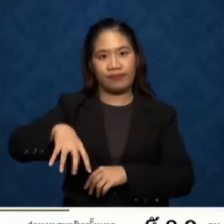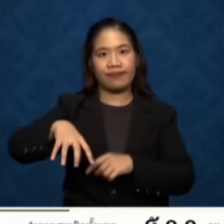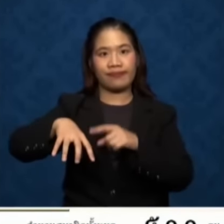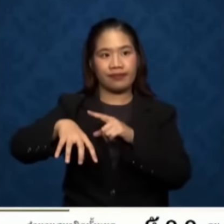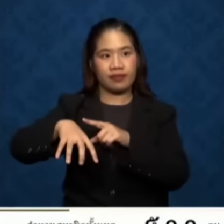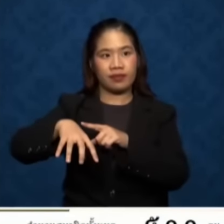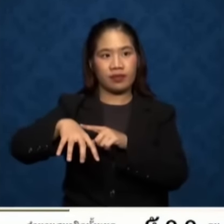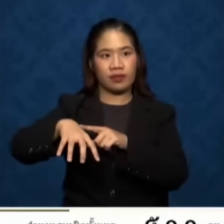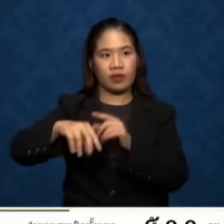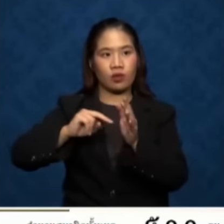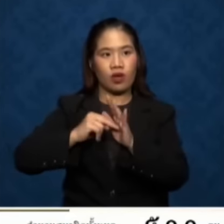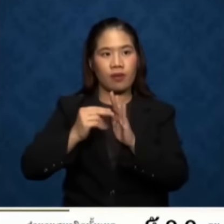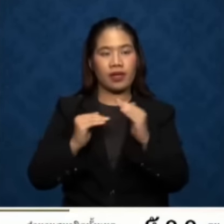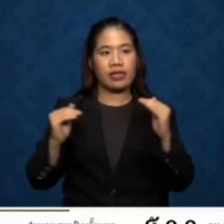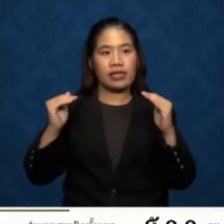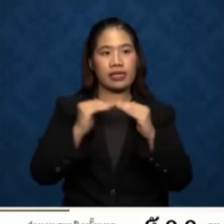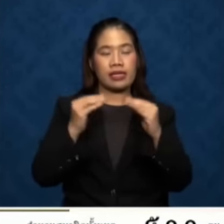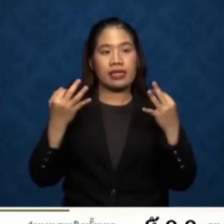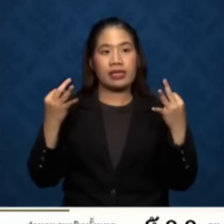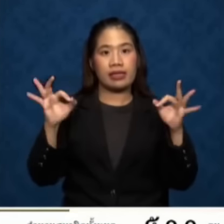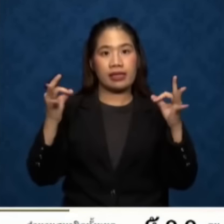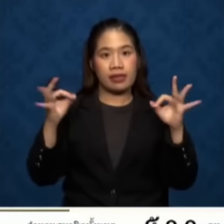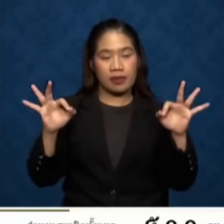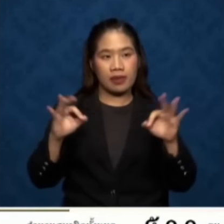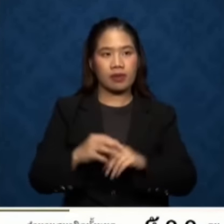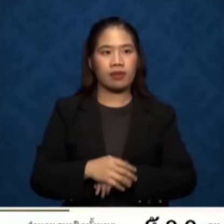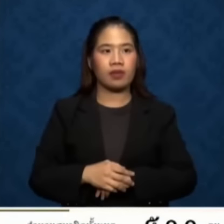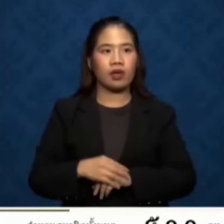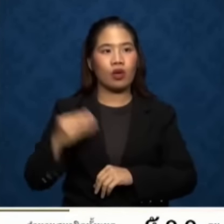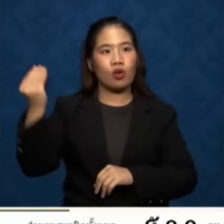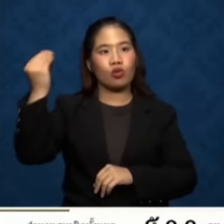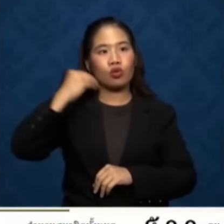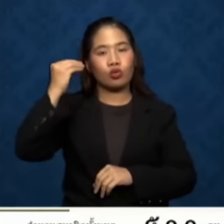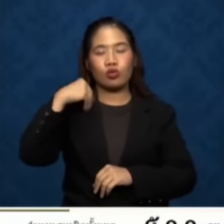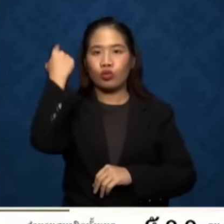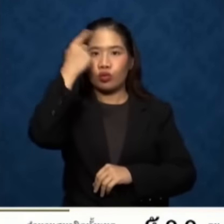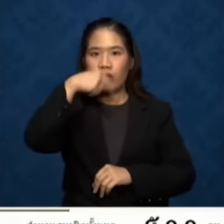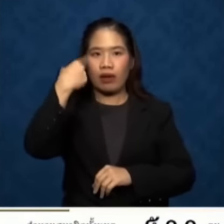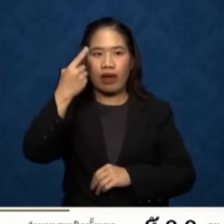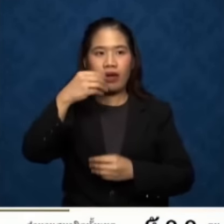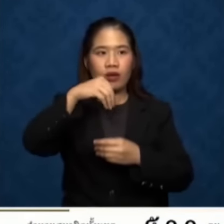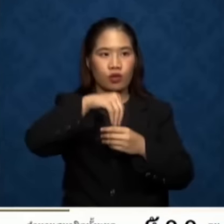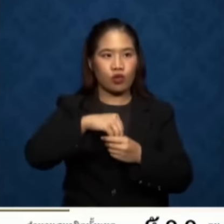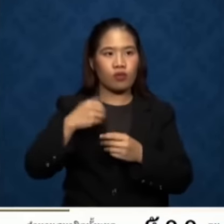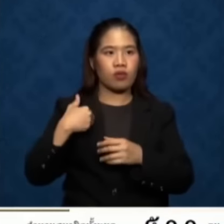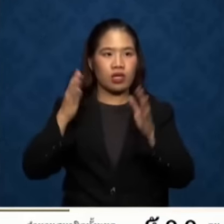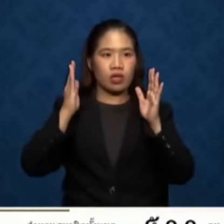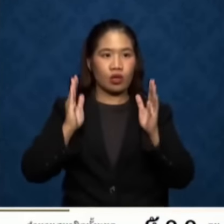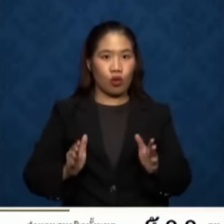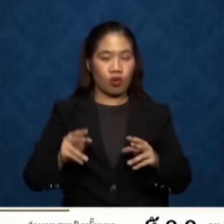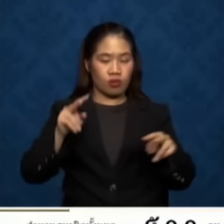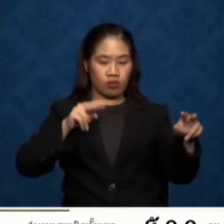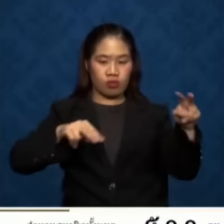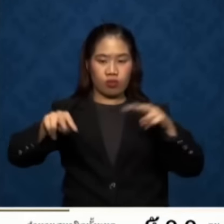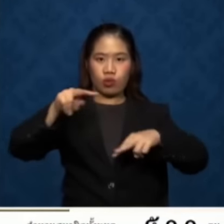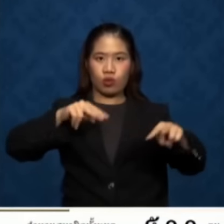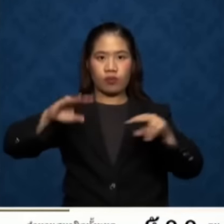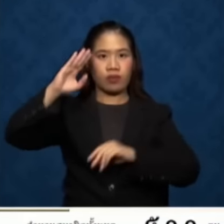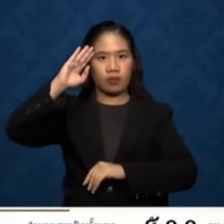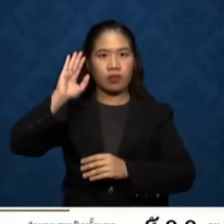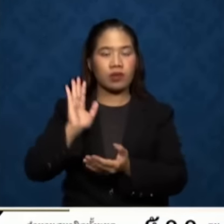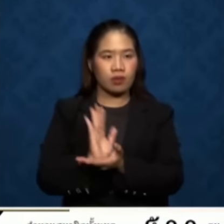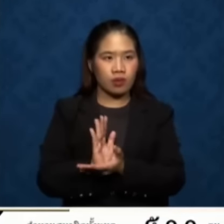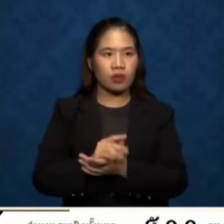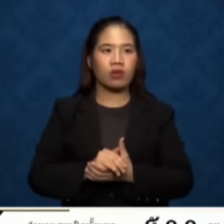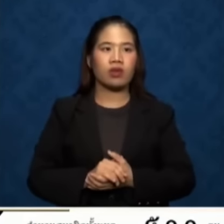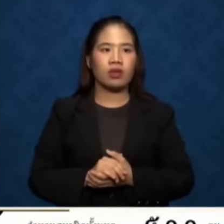สูญเสียเสรีภาพทุกคนที่ไปถูกคุมขังมีผู้คุมแล้วก็มีตำรวจส่